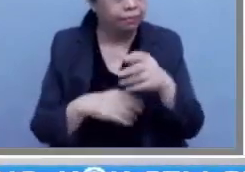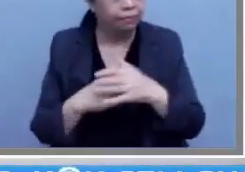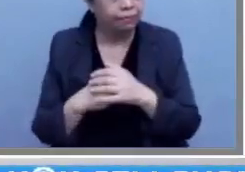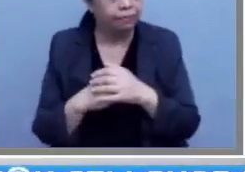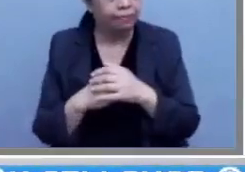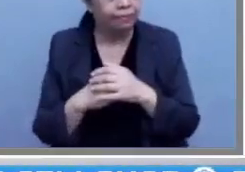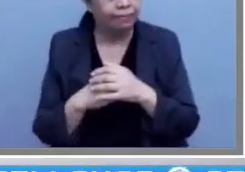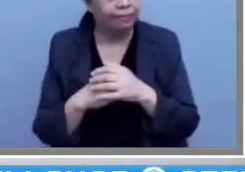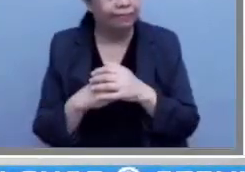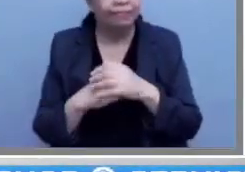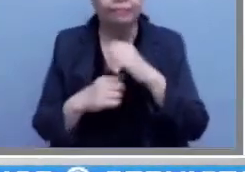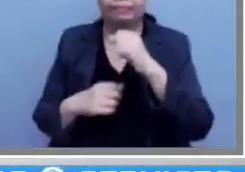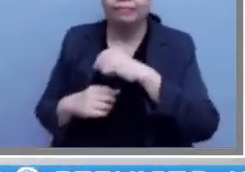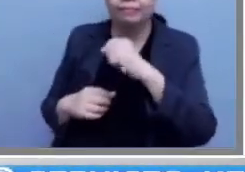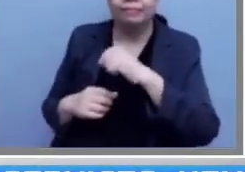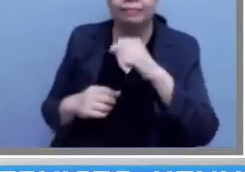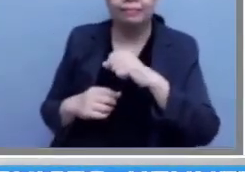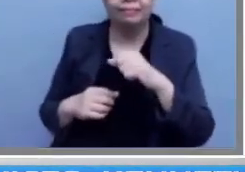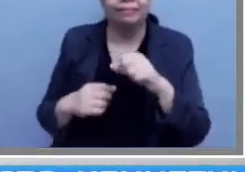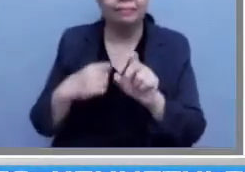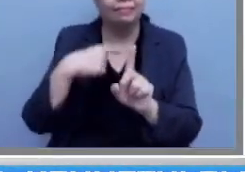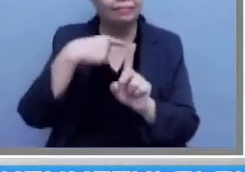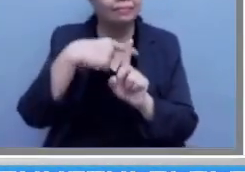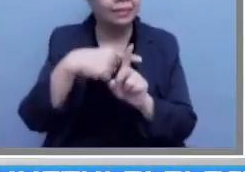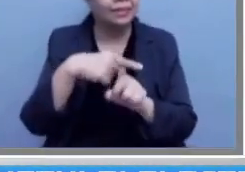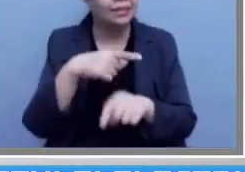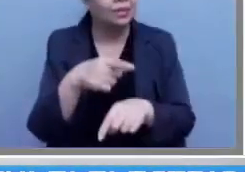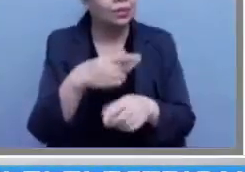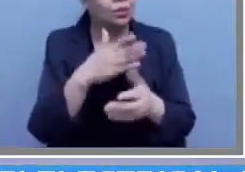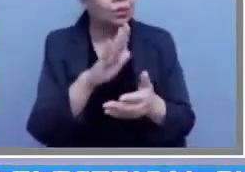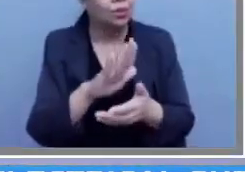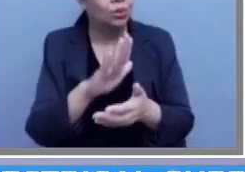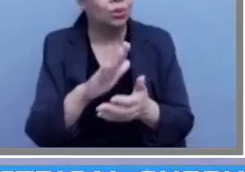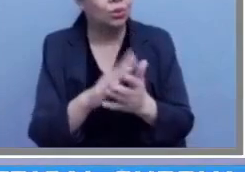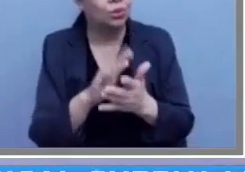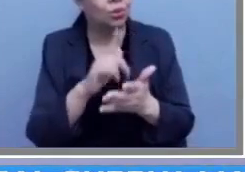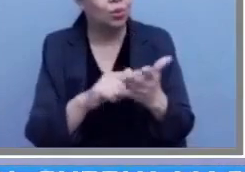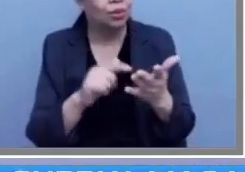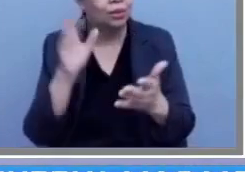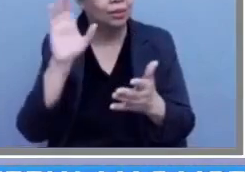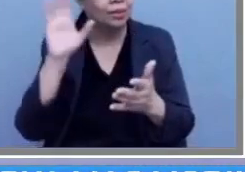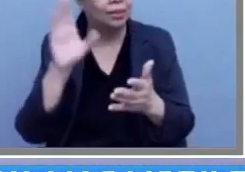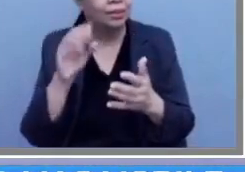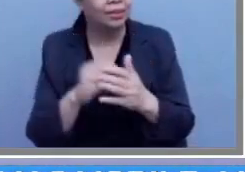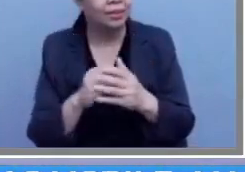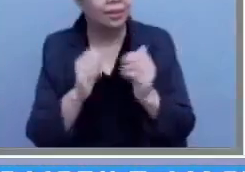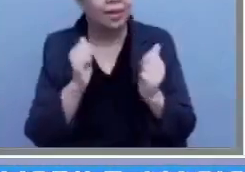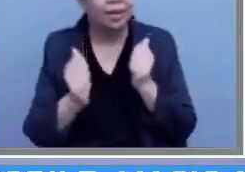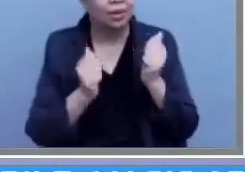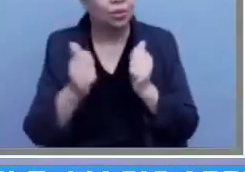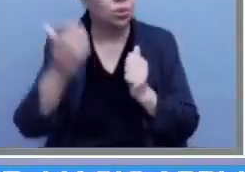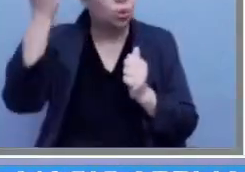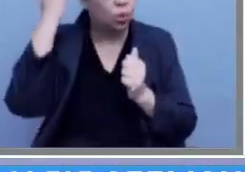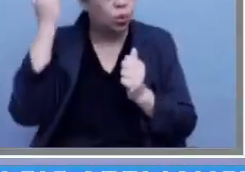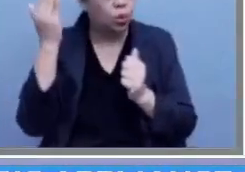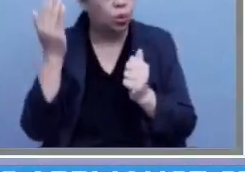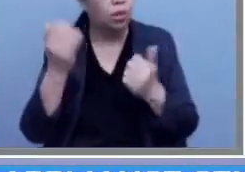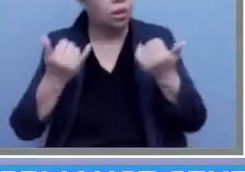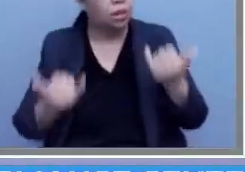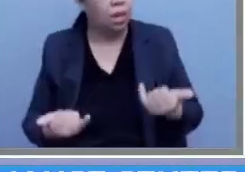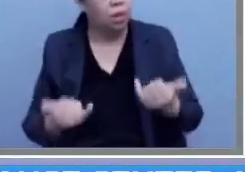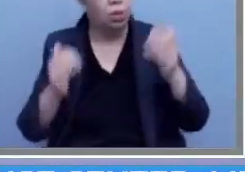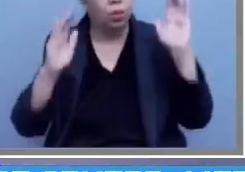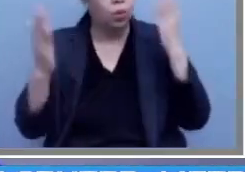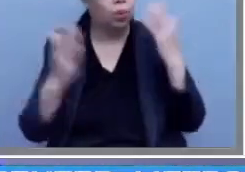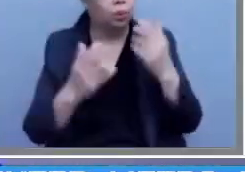oo yung tsaka ' ba sir Jerick yung ano bang kaibahan nung action noon Tsaka ngayon yung ginagawa niyo